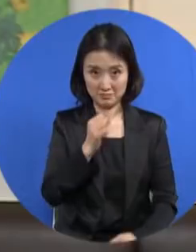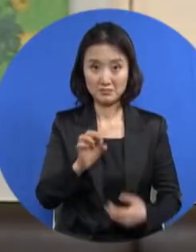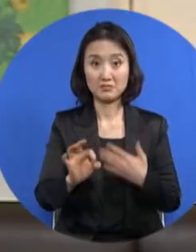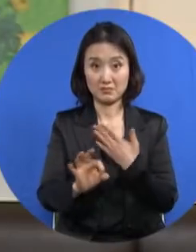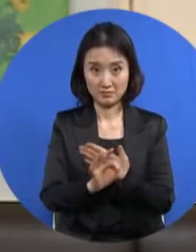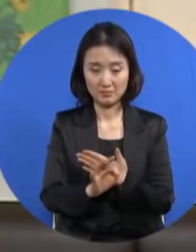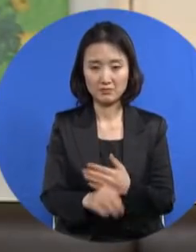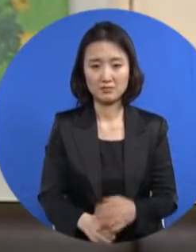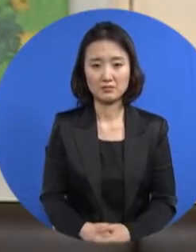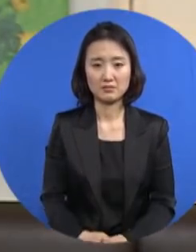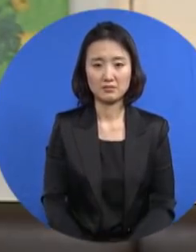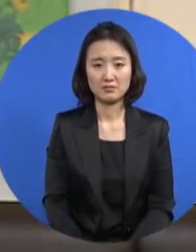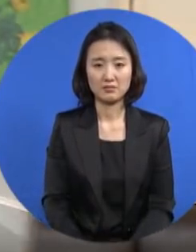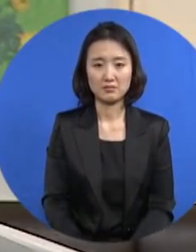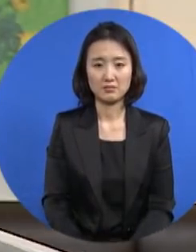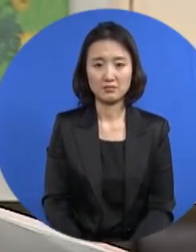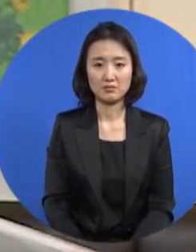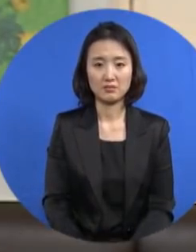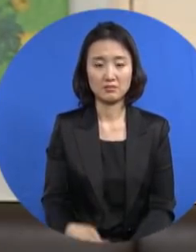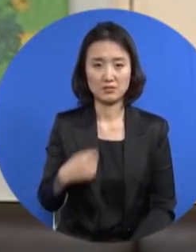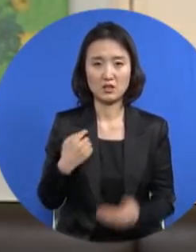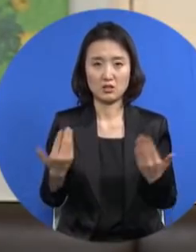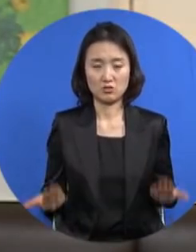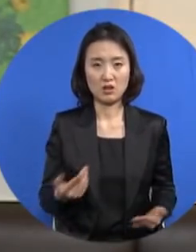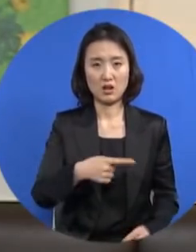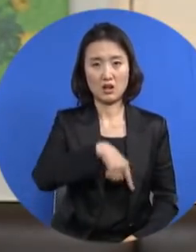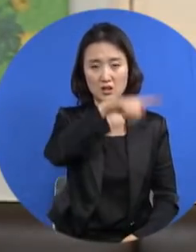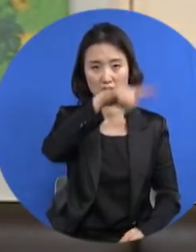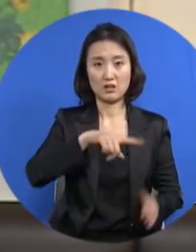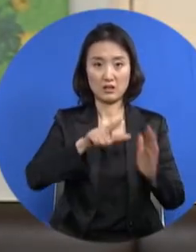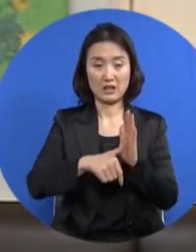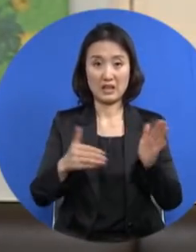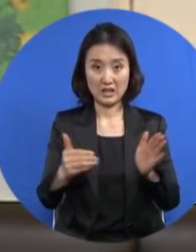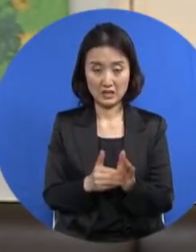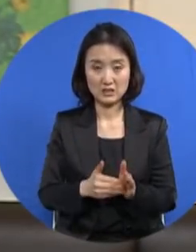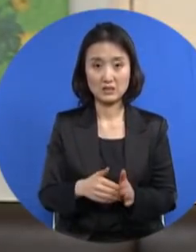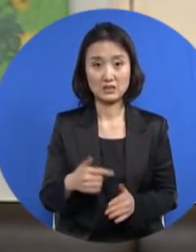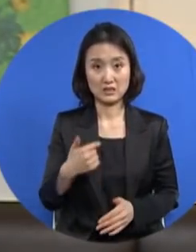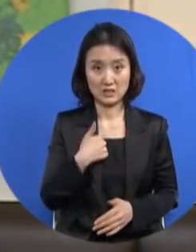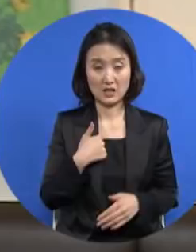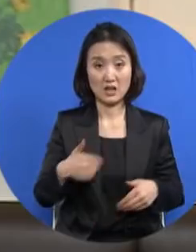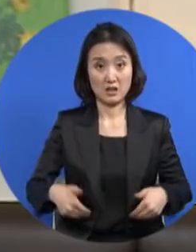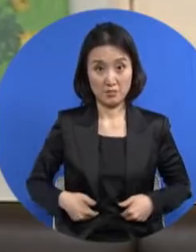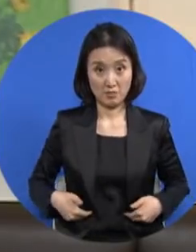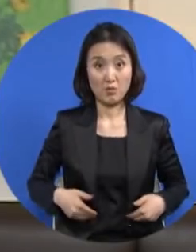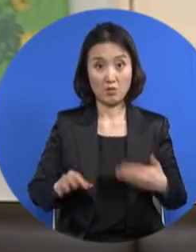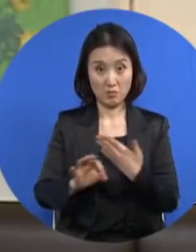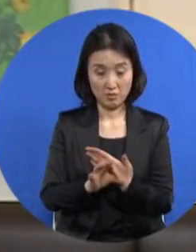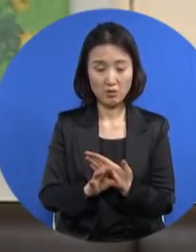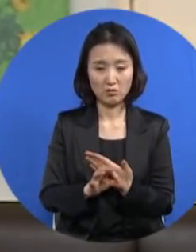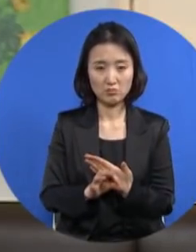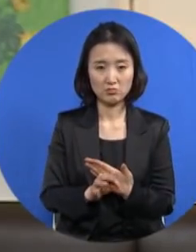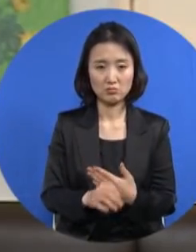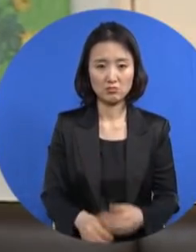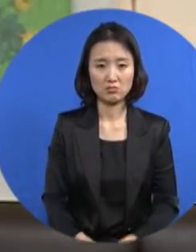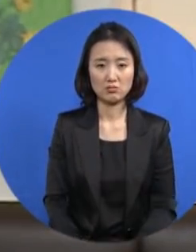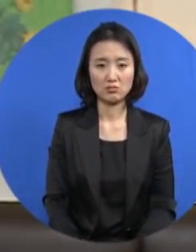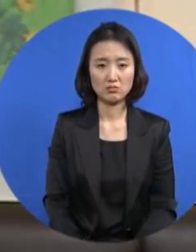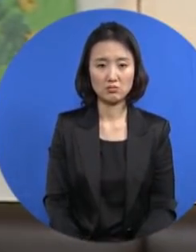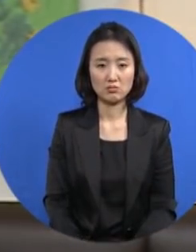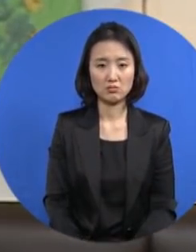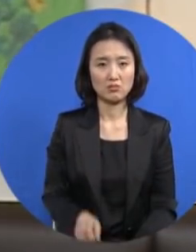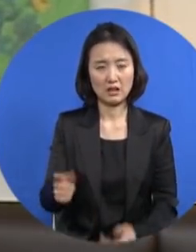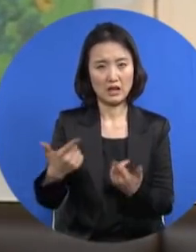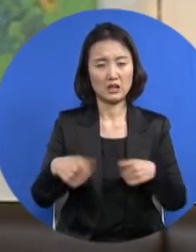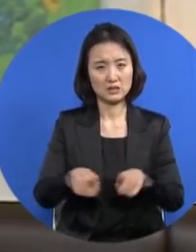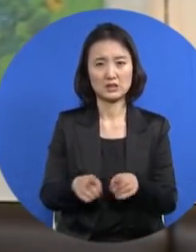그러면 내가 휴가가 갔다 올 때까지도 네가 나 필요하면 그때 내가 너한테 그러니까 너랑 일을